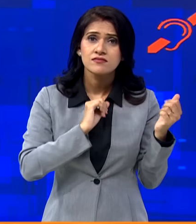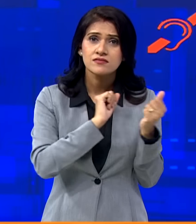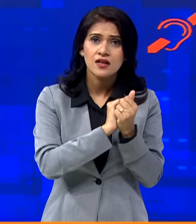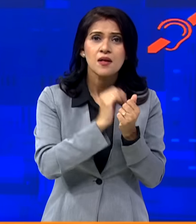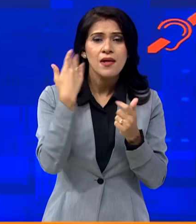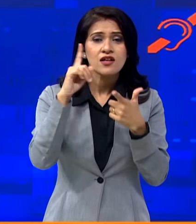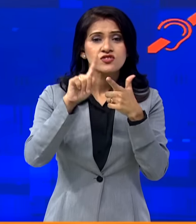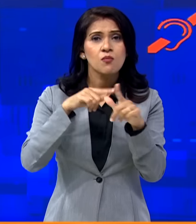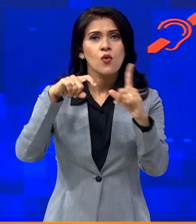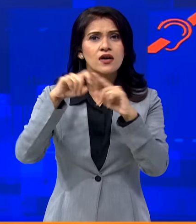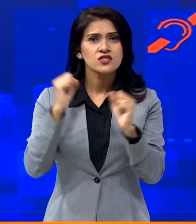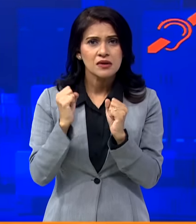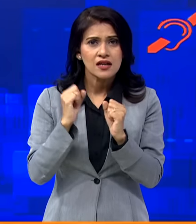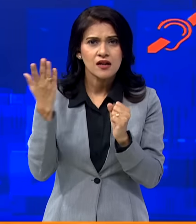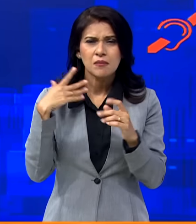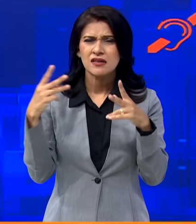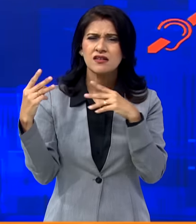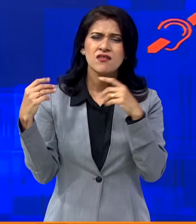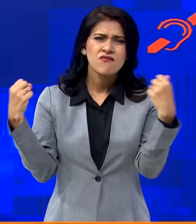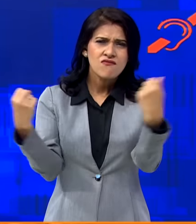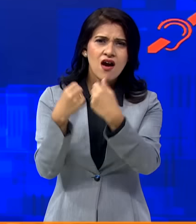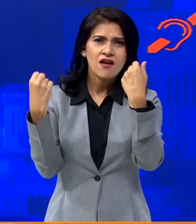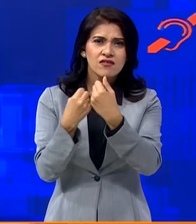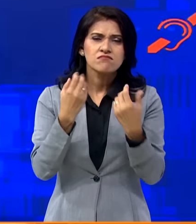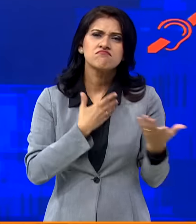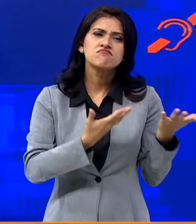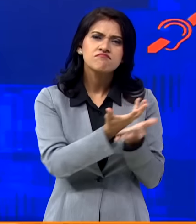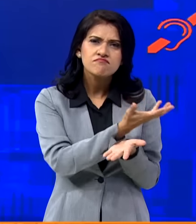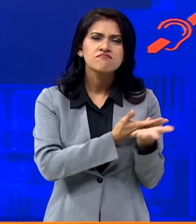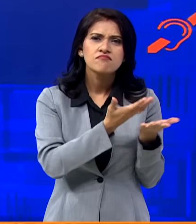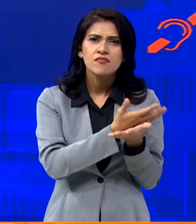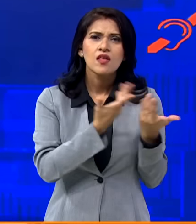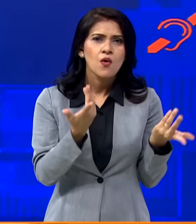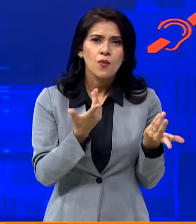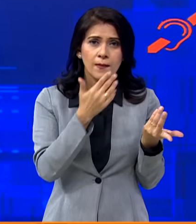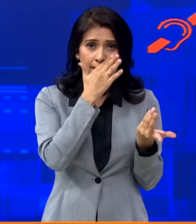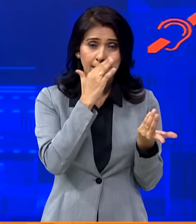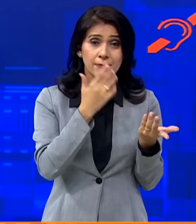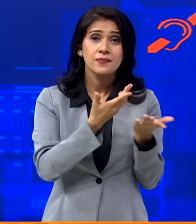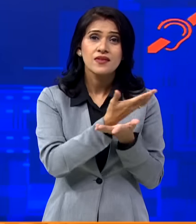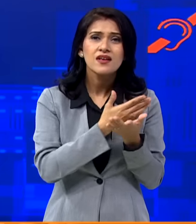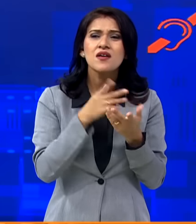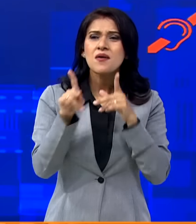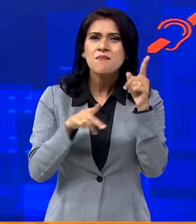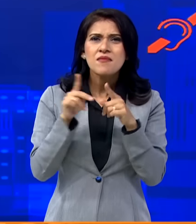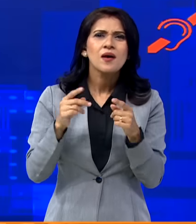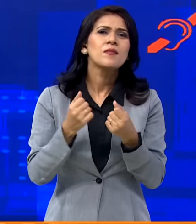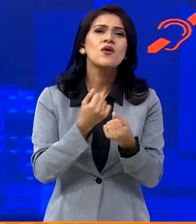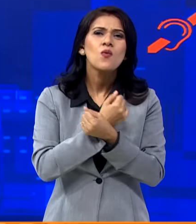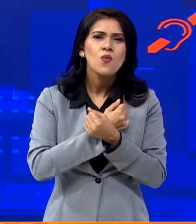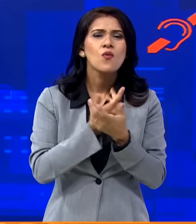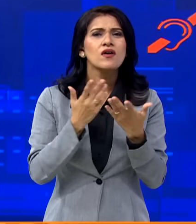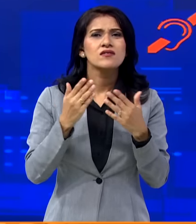मैंने उनसे कहा कि फारूक साहब यह जो नेशनल इंटीग्रेशन कौमी यग जैती सांप्रदायिक सद्भावना की बातें मंचों पर